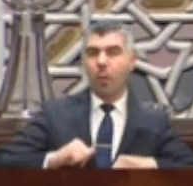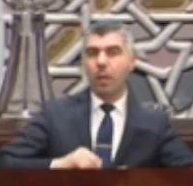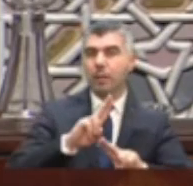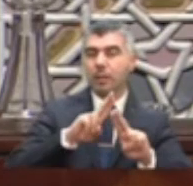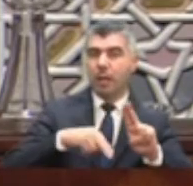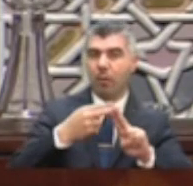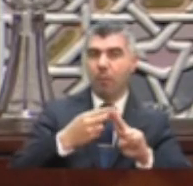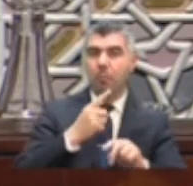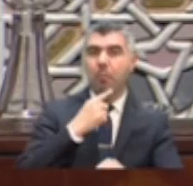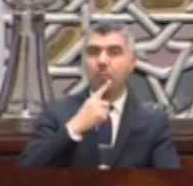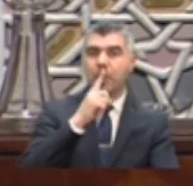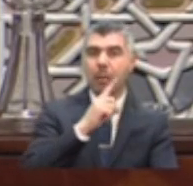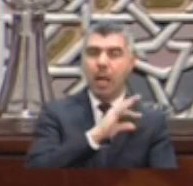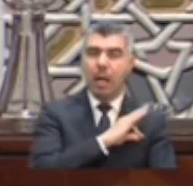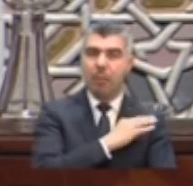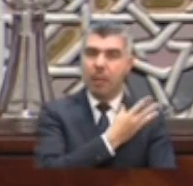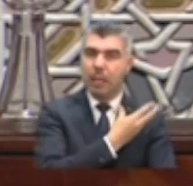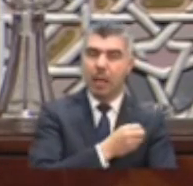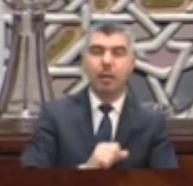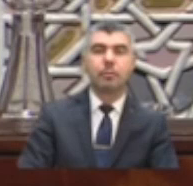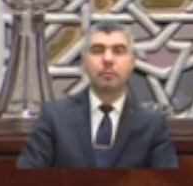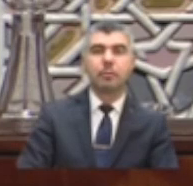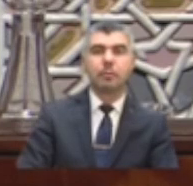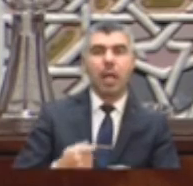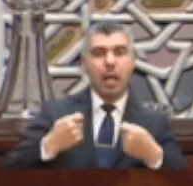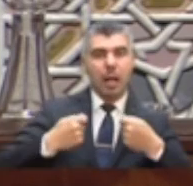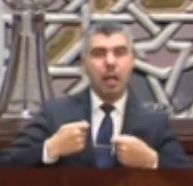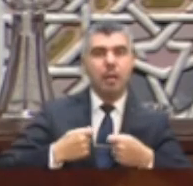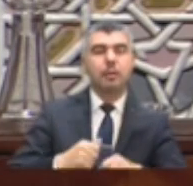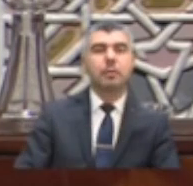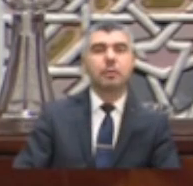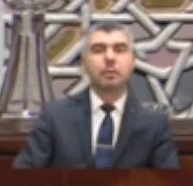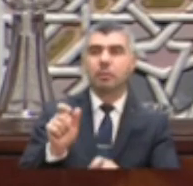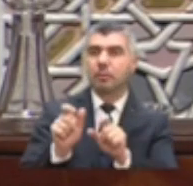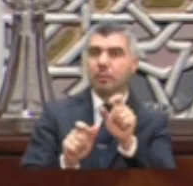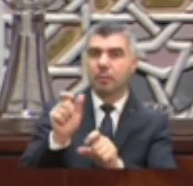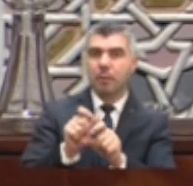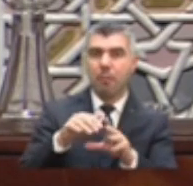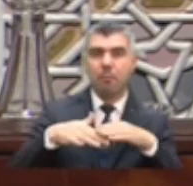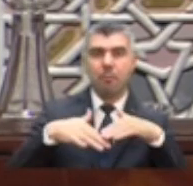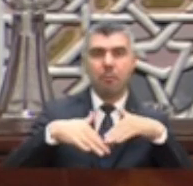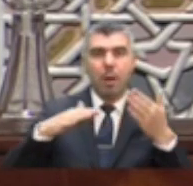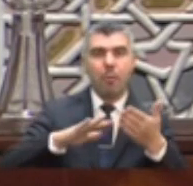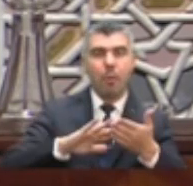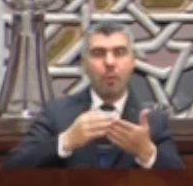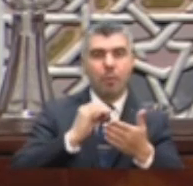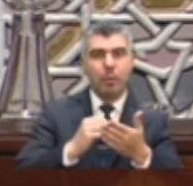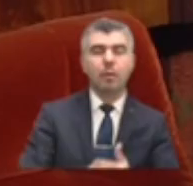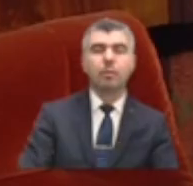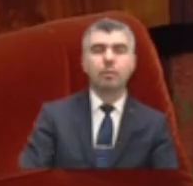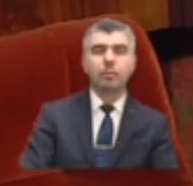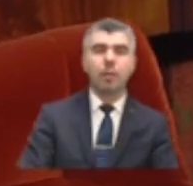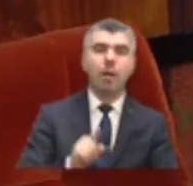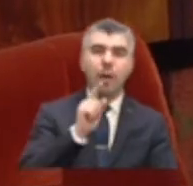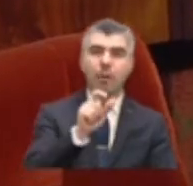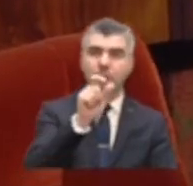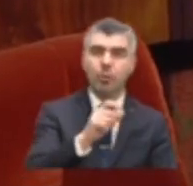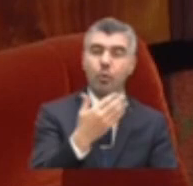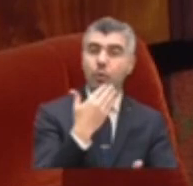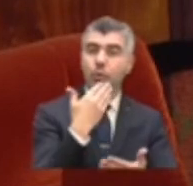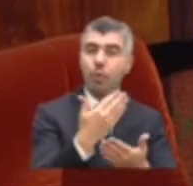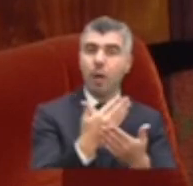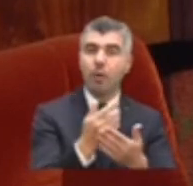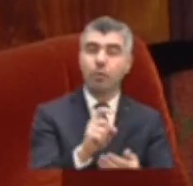بسم الله الرحمن الرحيم. السيد الرئيس المحترم، السيدات والسادة النواب المحترمون، السيدة النائبة المحترمة، شكرا لك